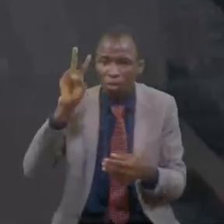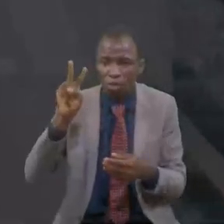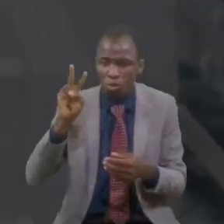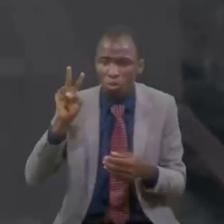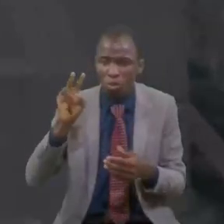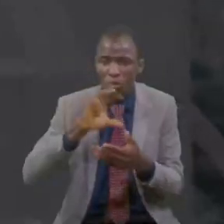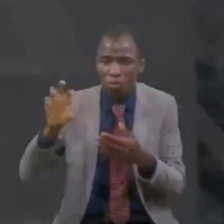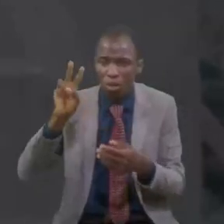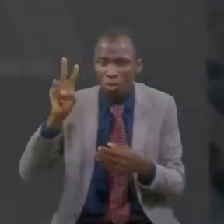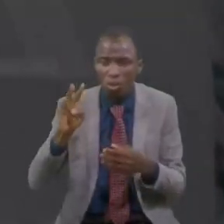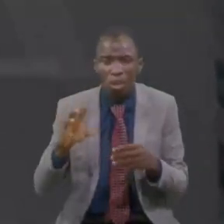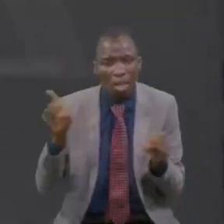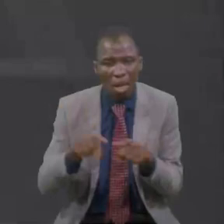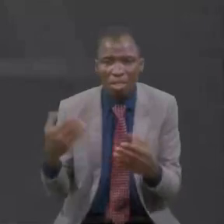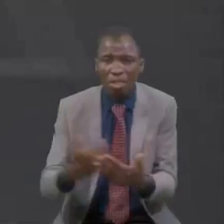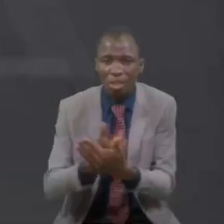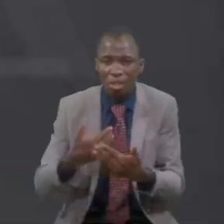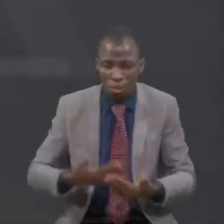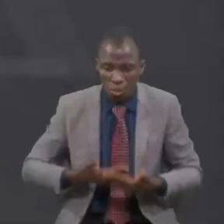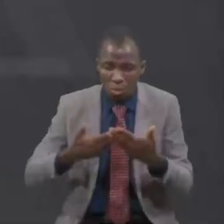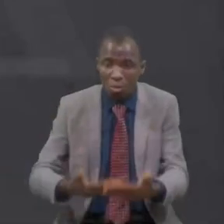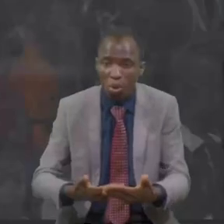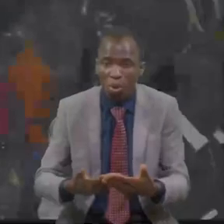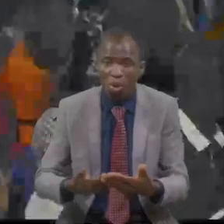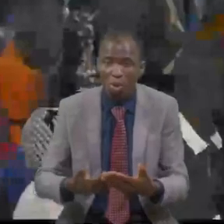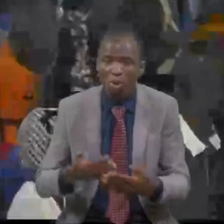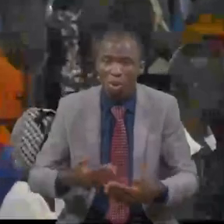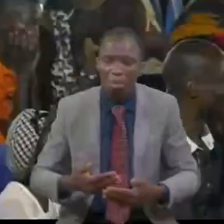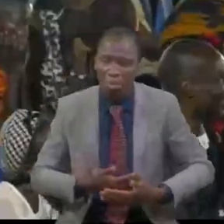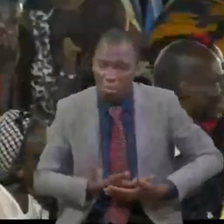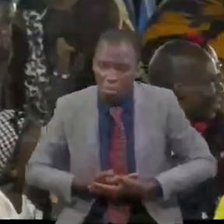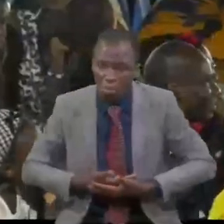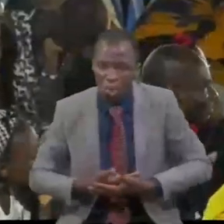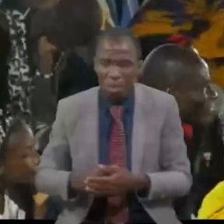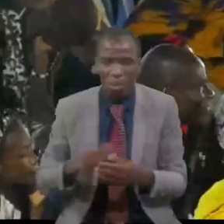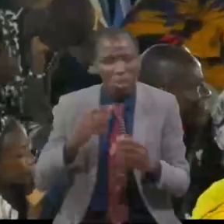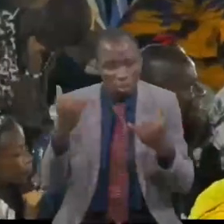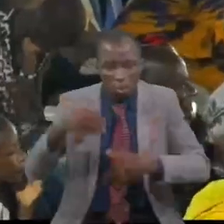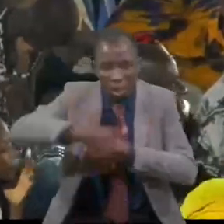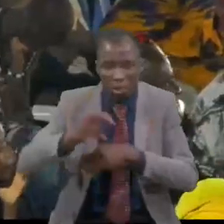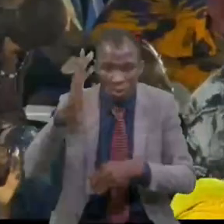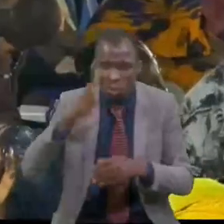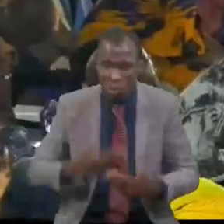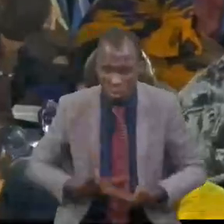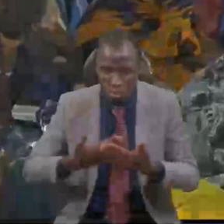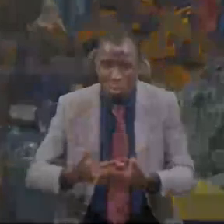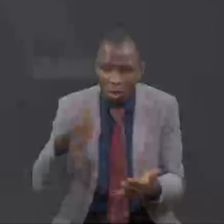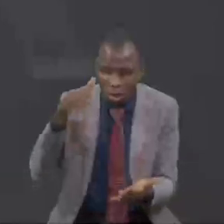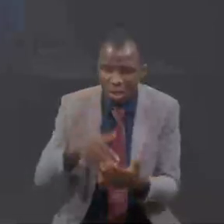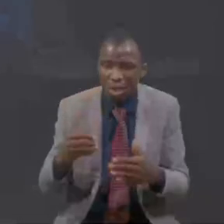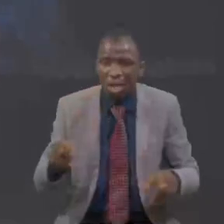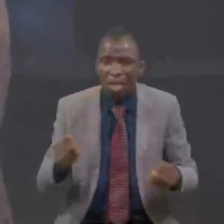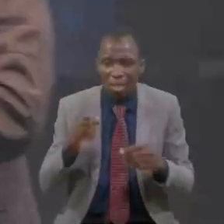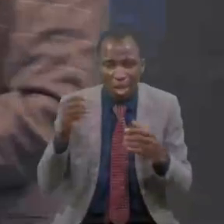désirez comme des enfants nouveau nés ce soir vous serz né de nouveau désirez comme des